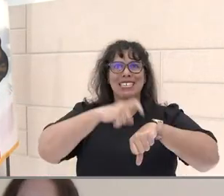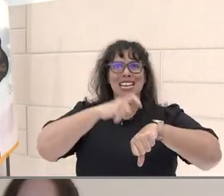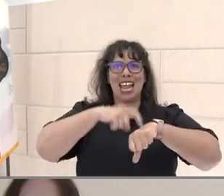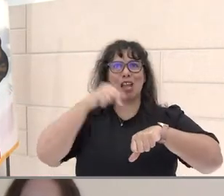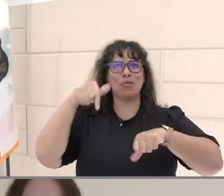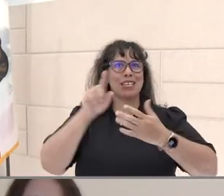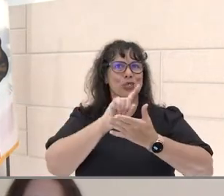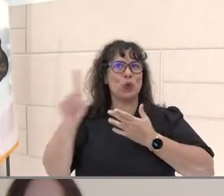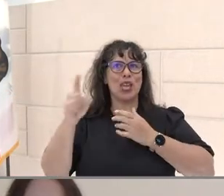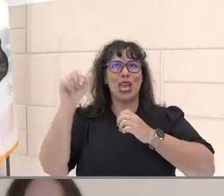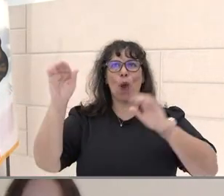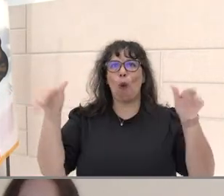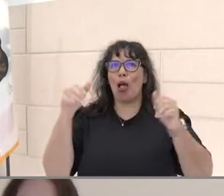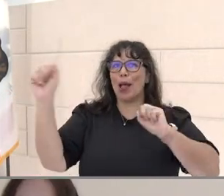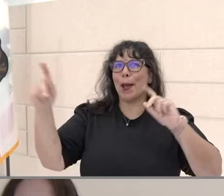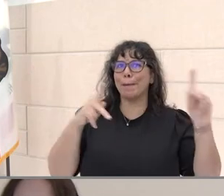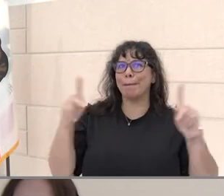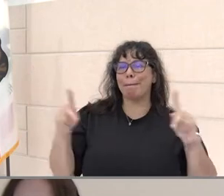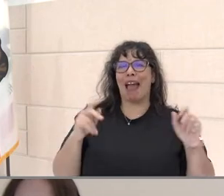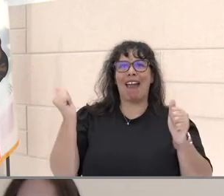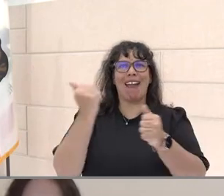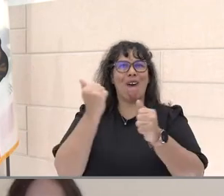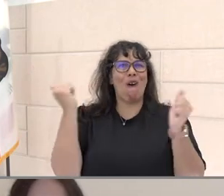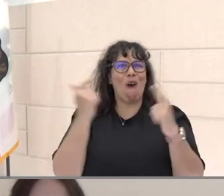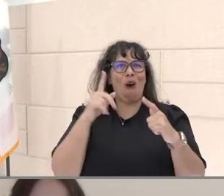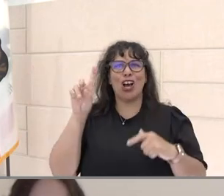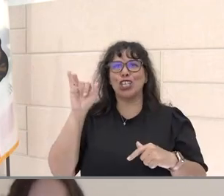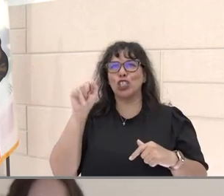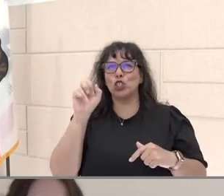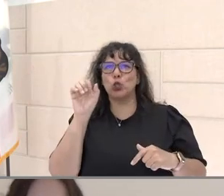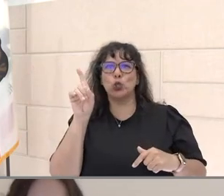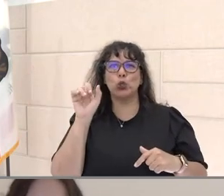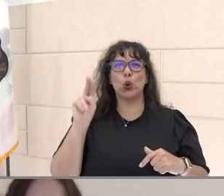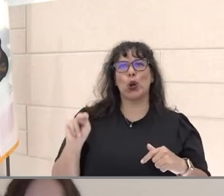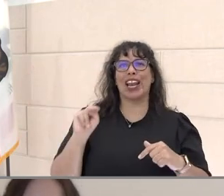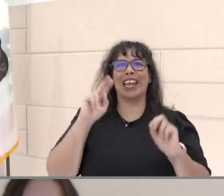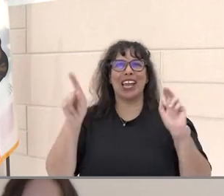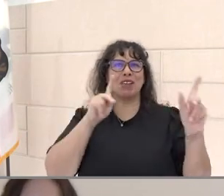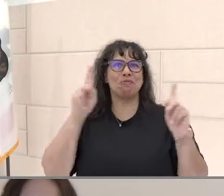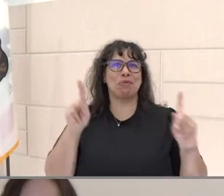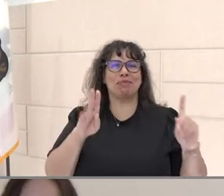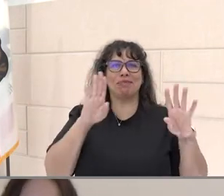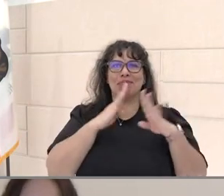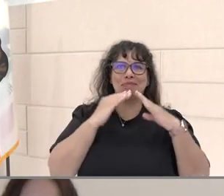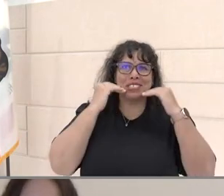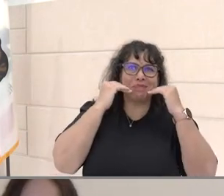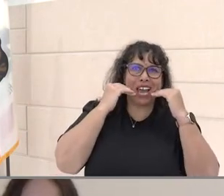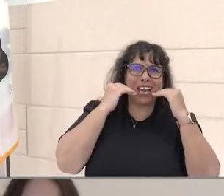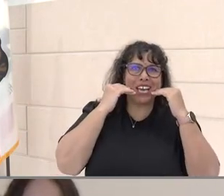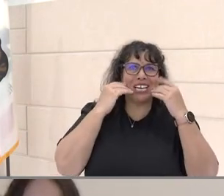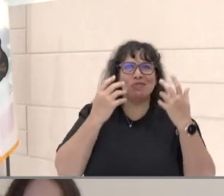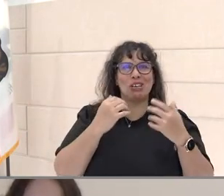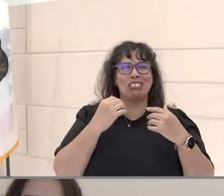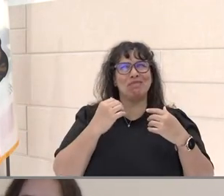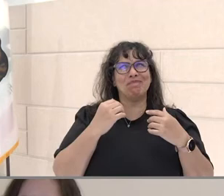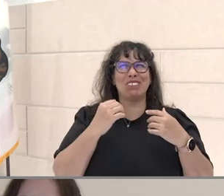យើងមានពេលវេលាដ៏ល្អក្នុងការទទួលស្វាគមន៍សិស្សត្រឡប់ចូលរៀនវិញយើងដឹងហើយពេលយើង